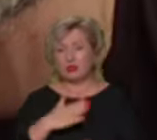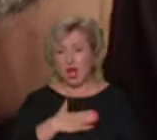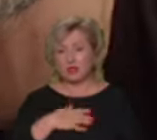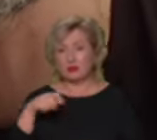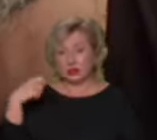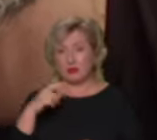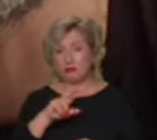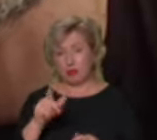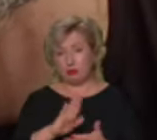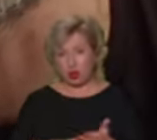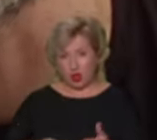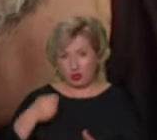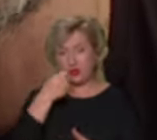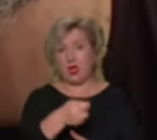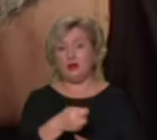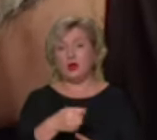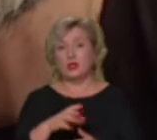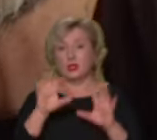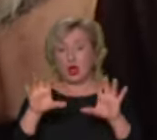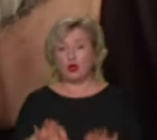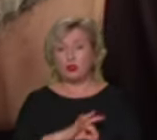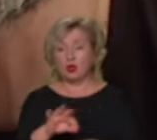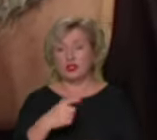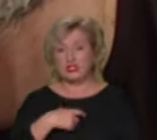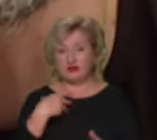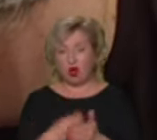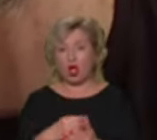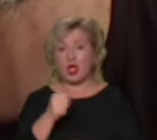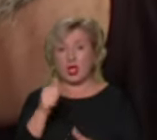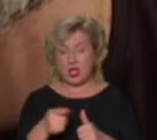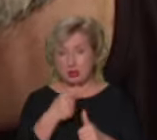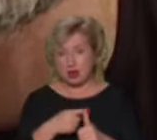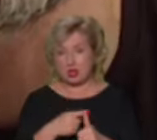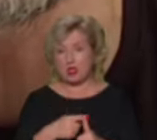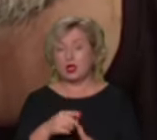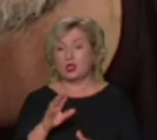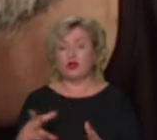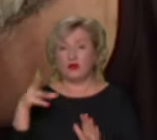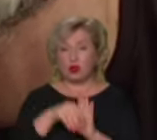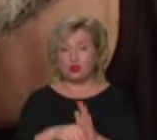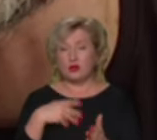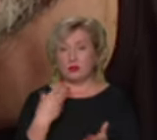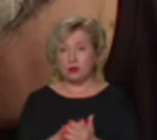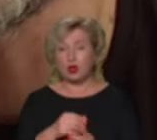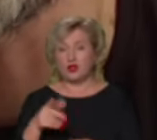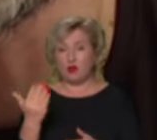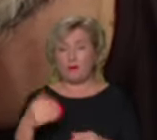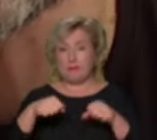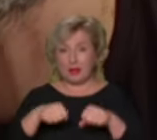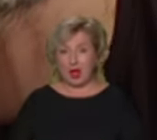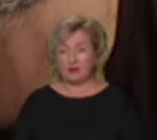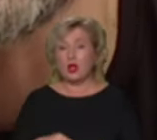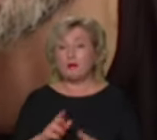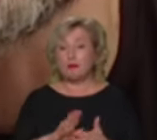би законопроект від свого імені, як мінімум, про те, що входить до його безпосереднього функціоналу і повноважень. Подав би його